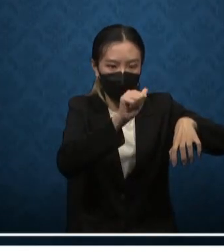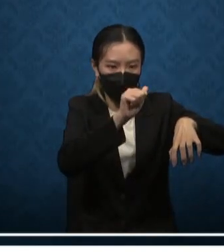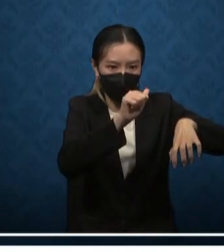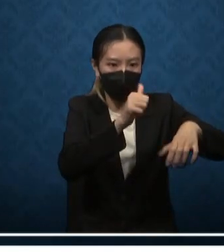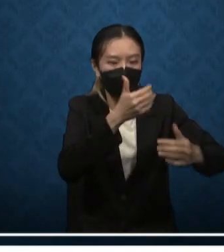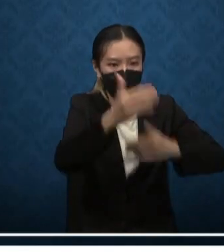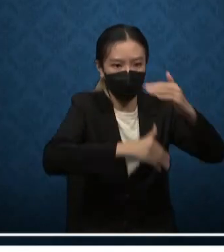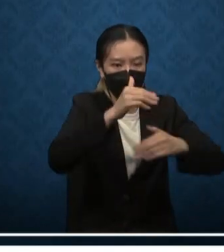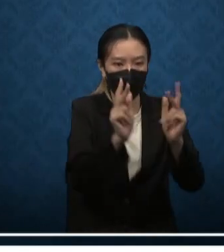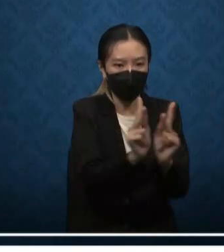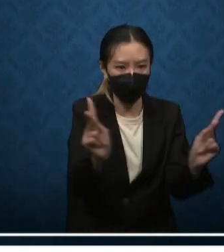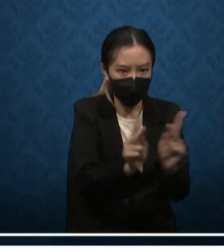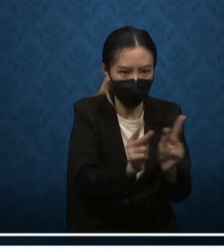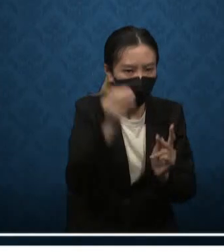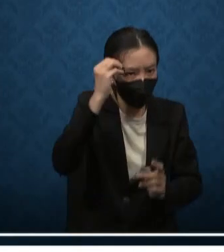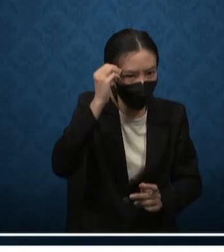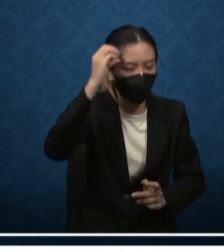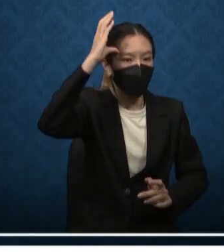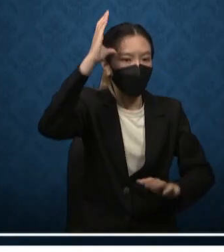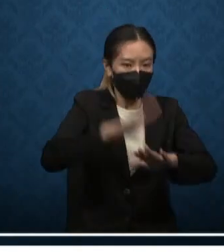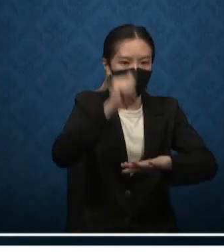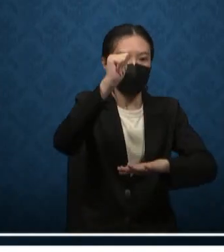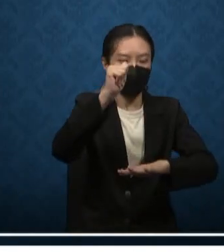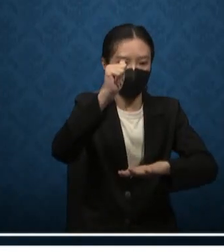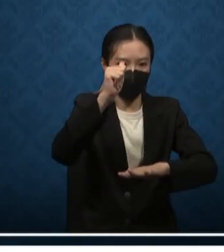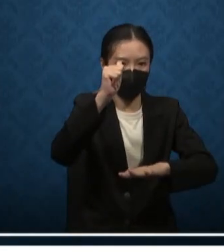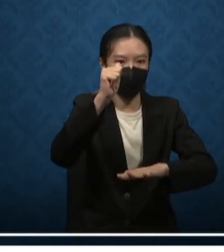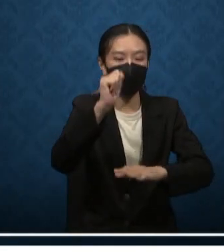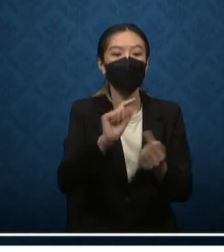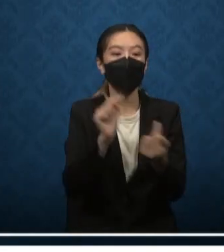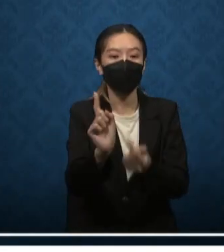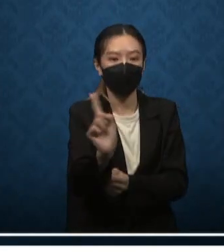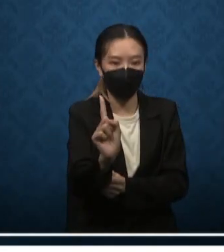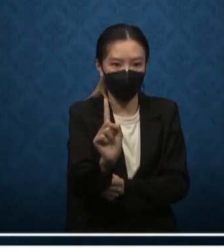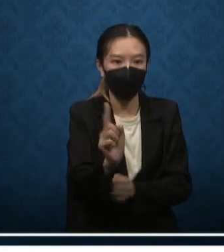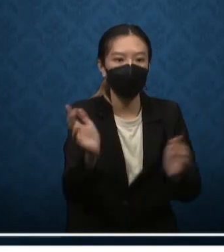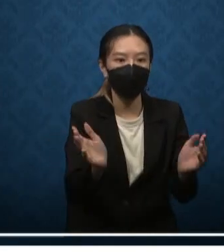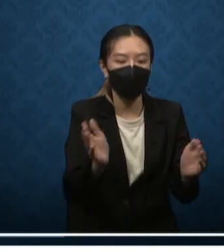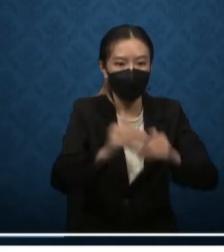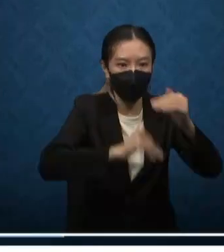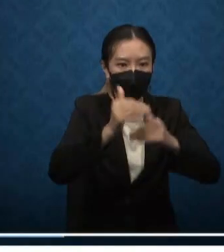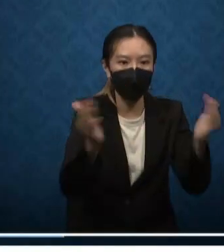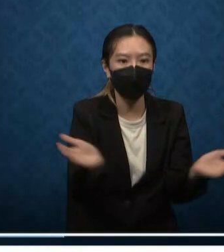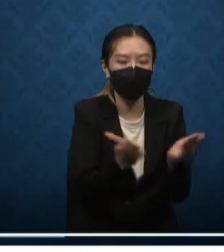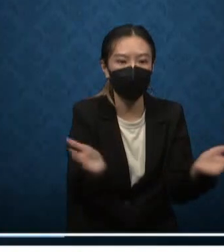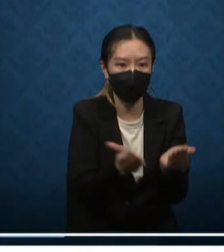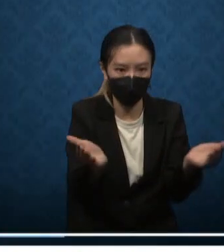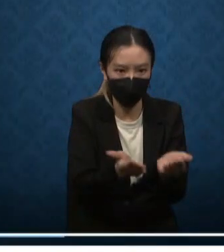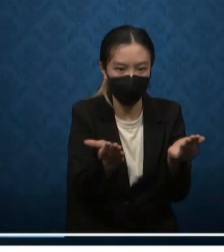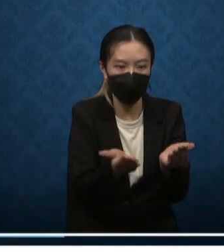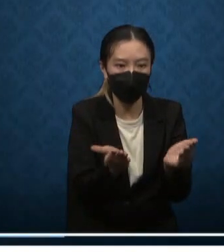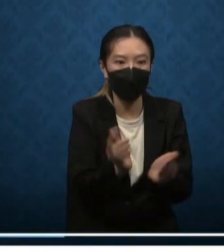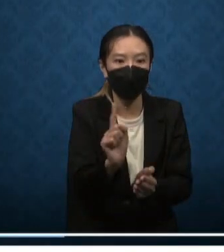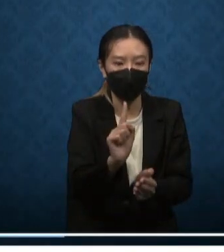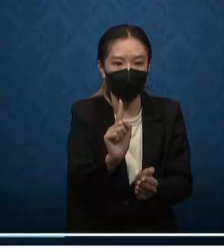ให้มีความรู้ความสามารถและมีศักยภาพในการส่งเสริมพัฒนาและรณรงค์เรื่องของการ